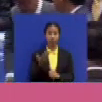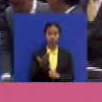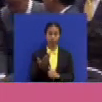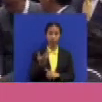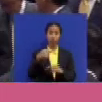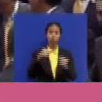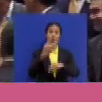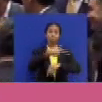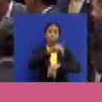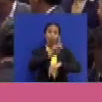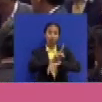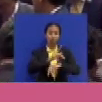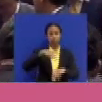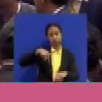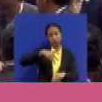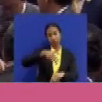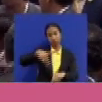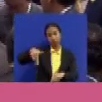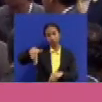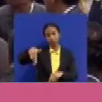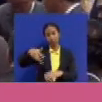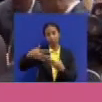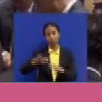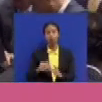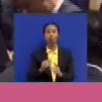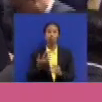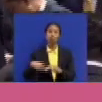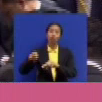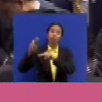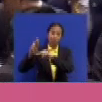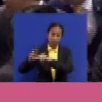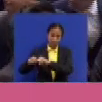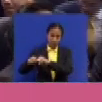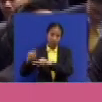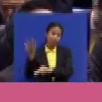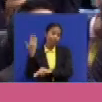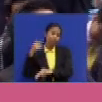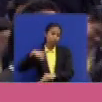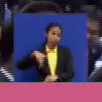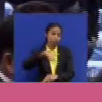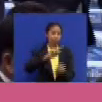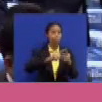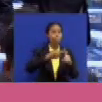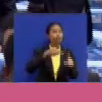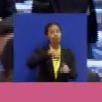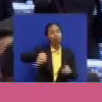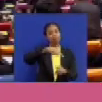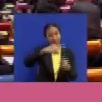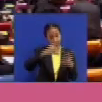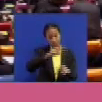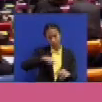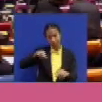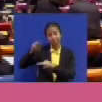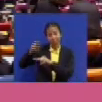จคือว่าเสียงประชาธิปัตย์ไม่แตกเพราะว่าถึงแม้จะมีกาเหว่ามีงูเห่ามีว่าที่งูเห่าน ะ มีกาเหว่าอยู่